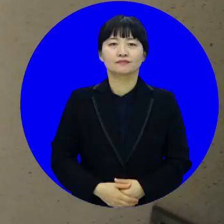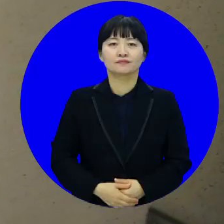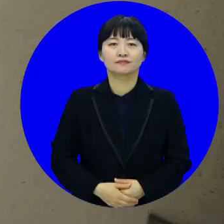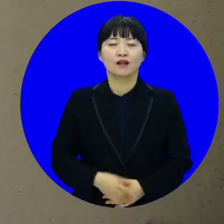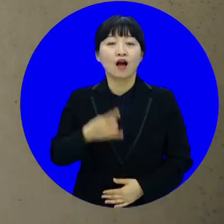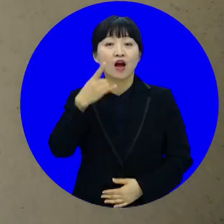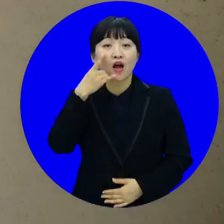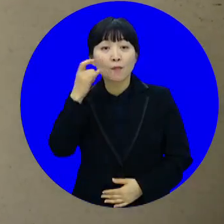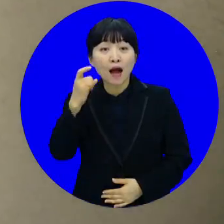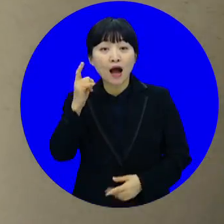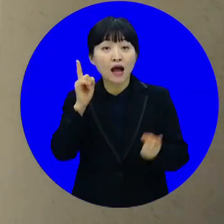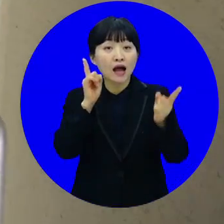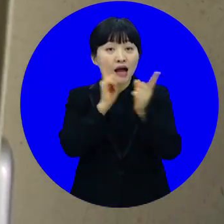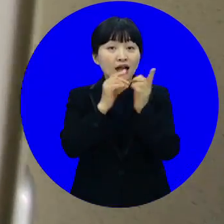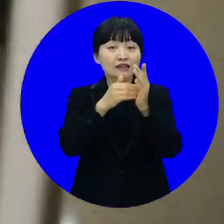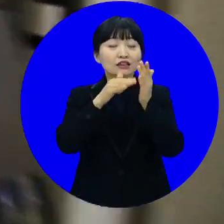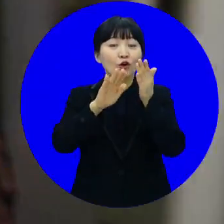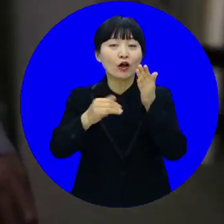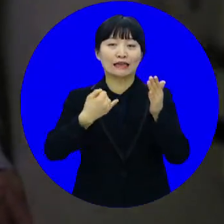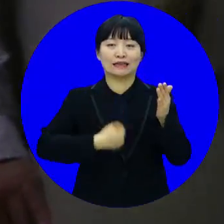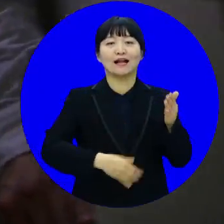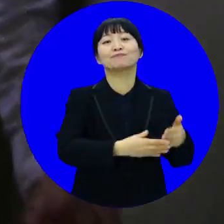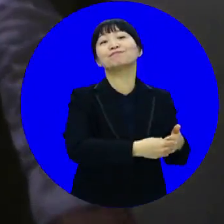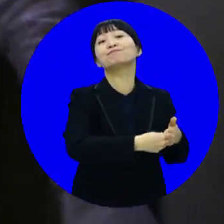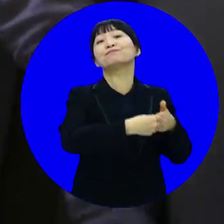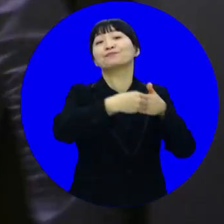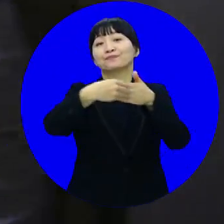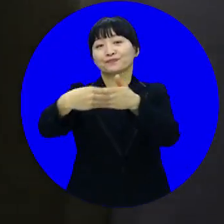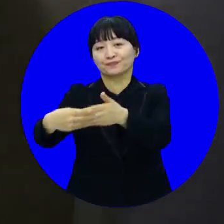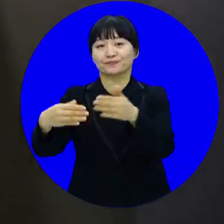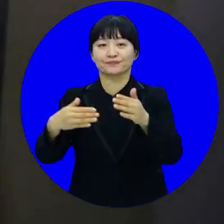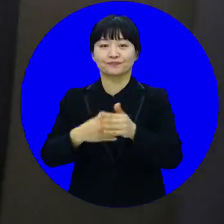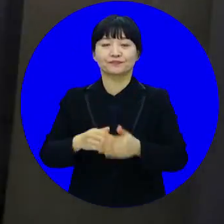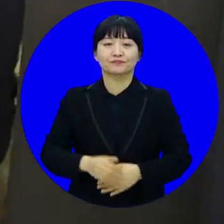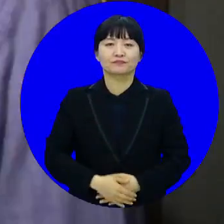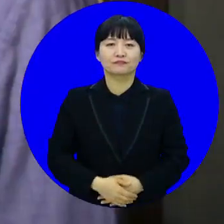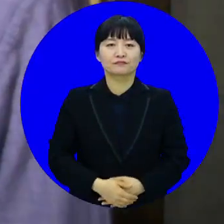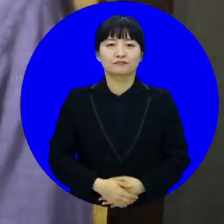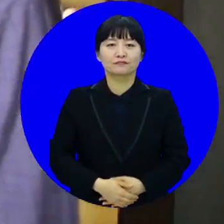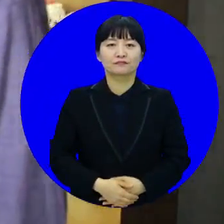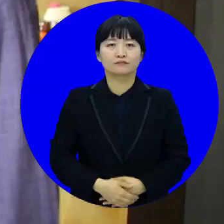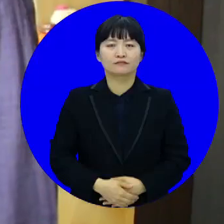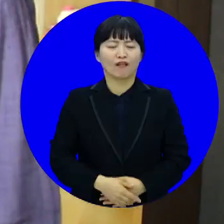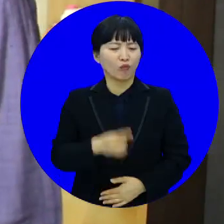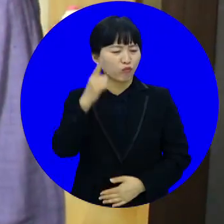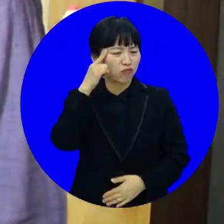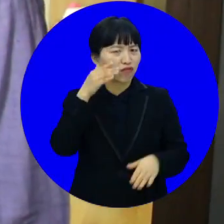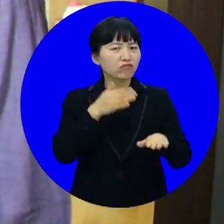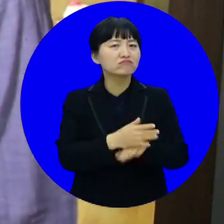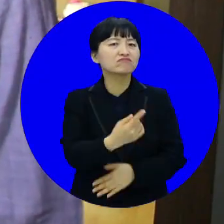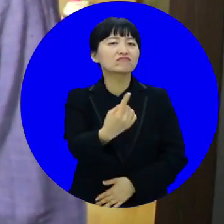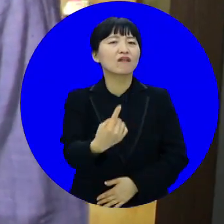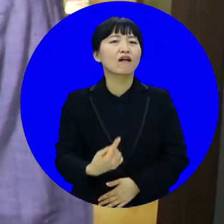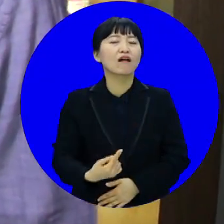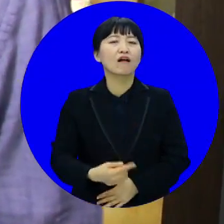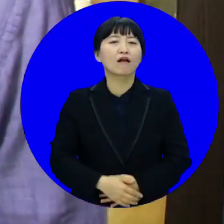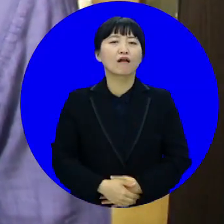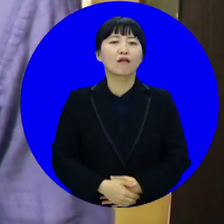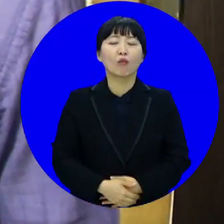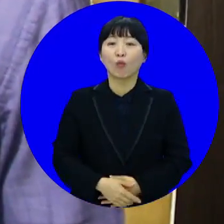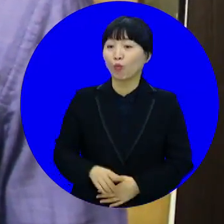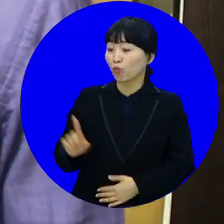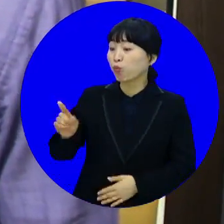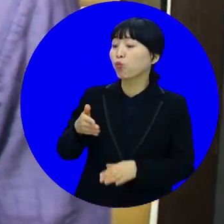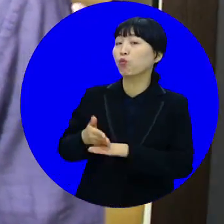엄마 진숙 씨가 면접 교섭을 마치고 미나를 데려왔습니다. 아니 좀 왜 이렇게 늦게 오냐?